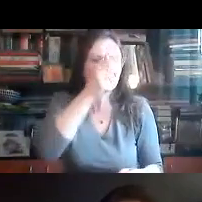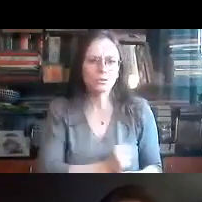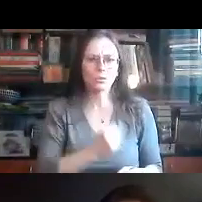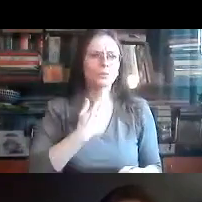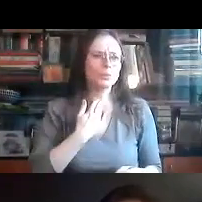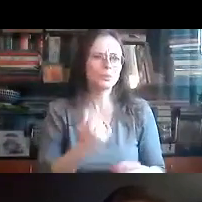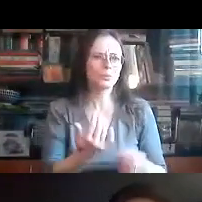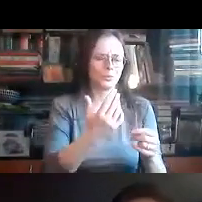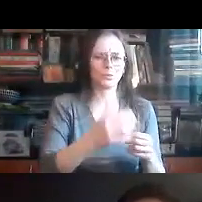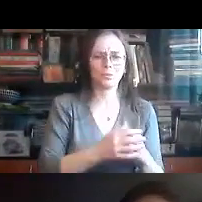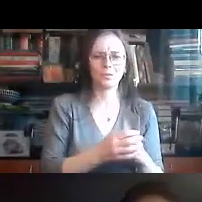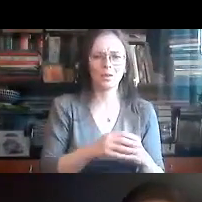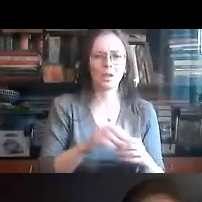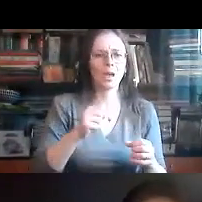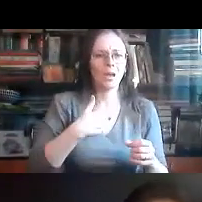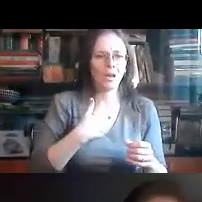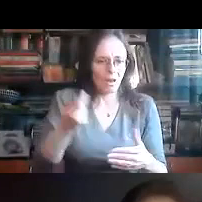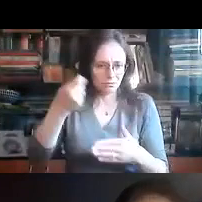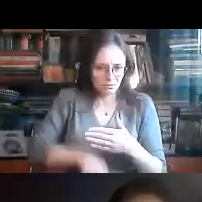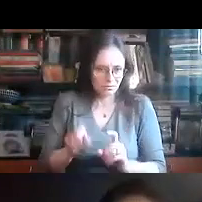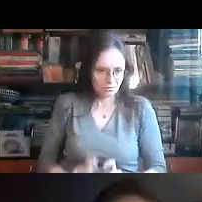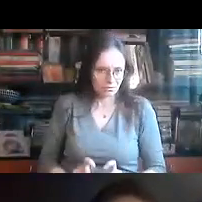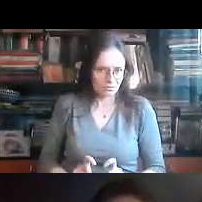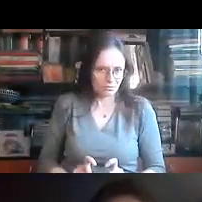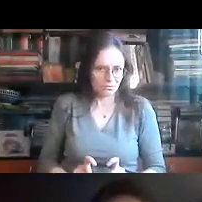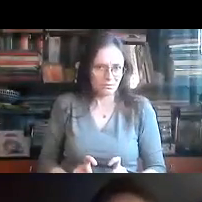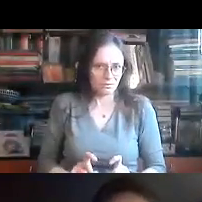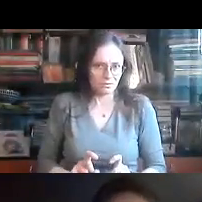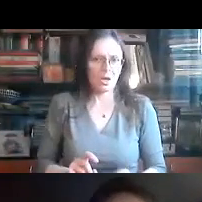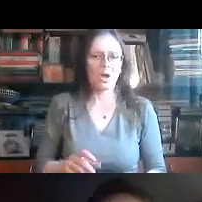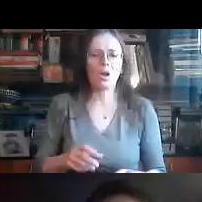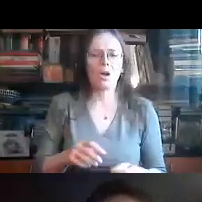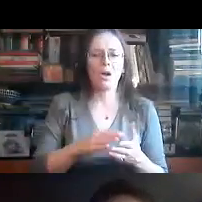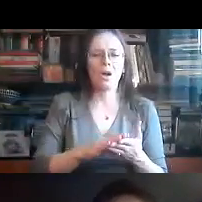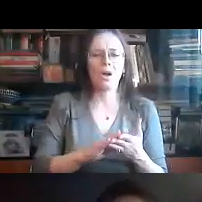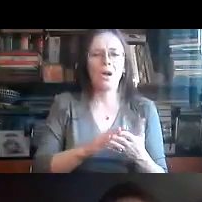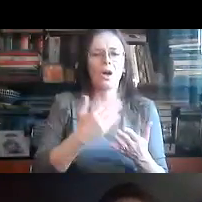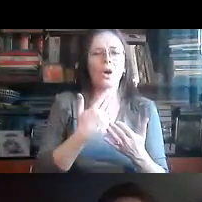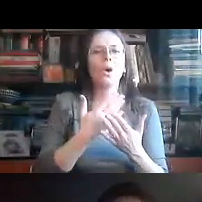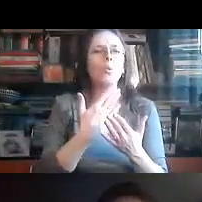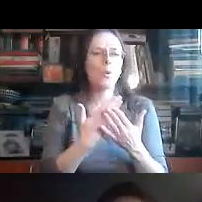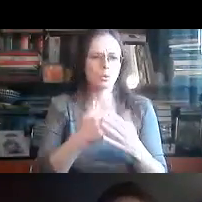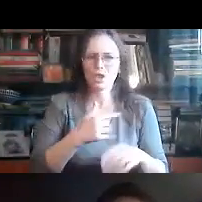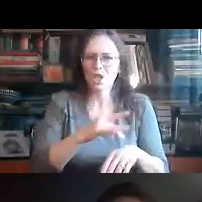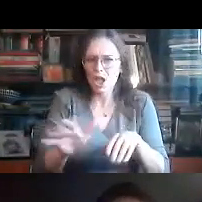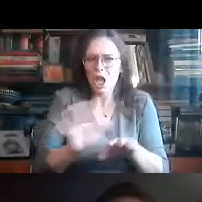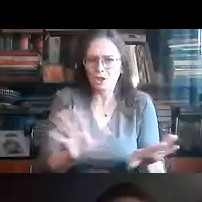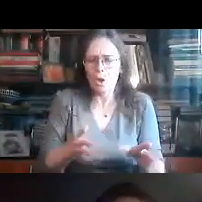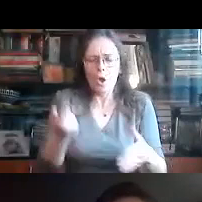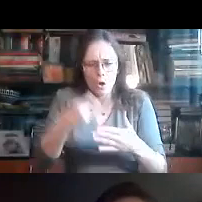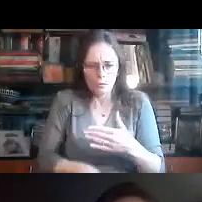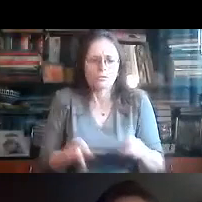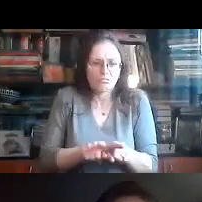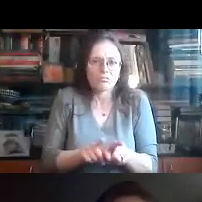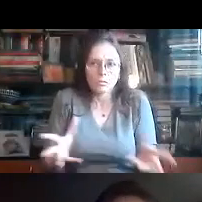самоизоляции, она, конечно, не такая в Беларуси, как в Польше, к примеру, но тем не менее, да, мы онлайн преподаем, и уже вот с